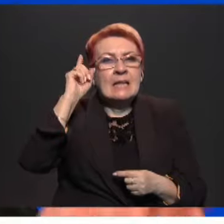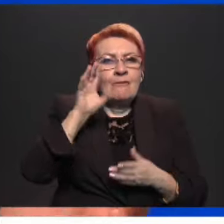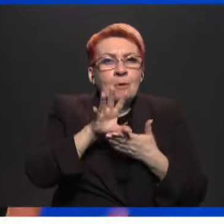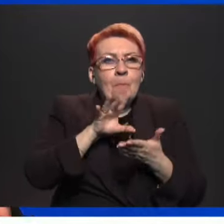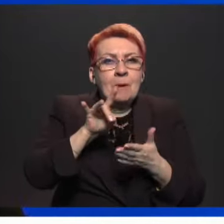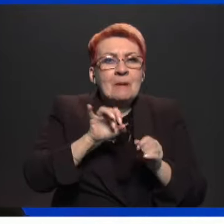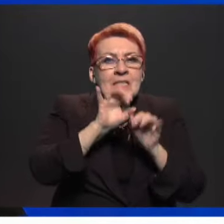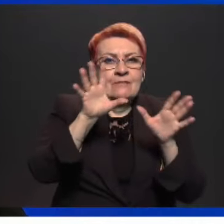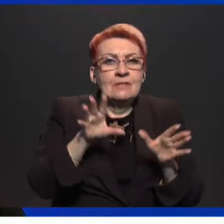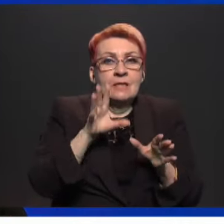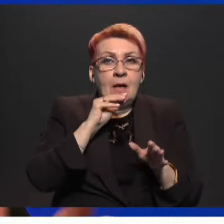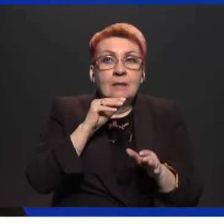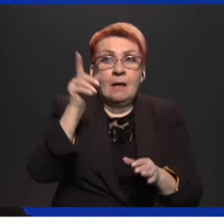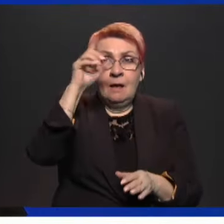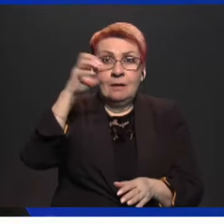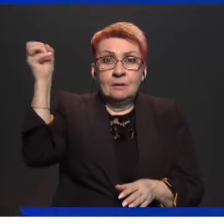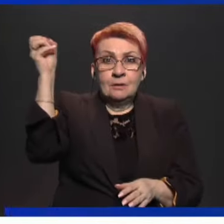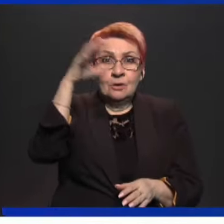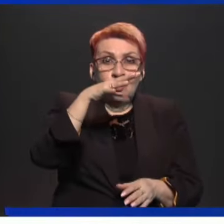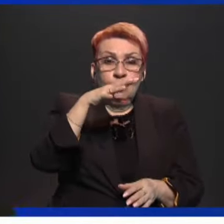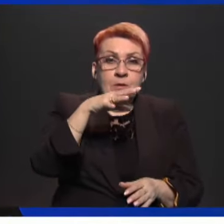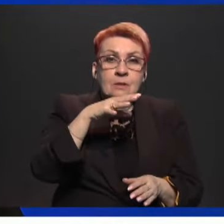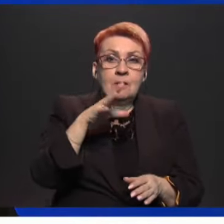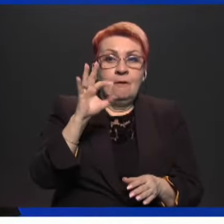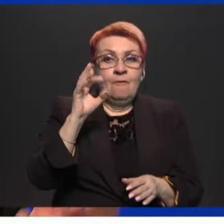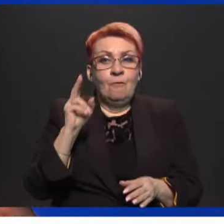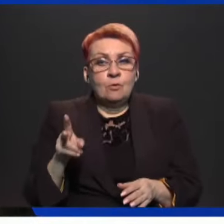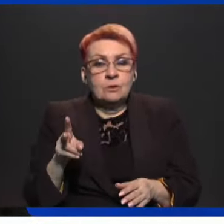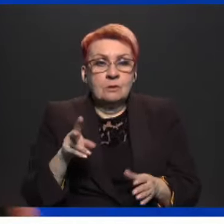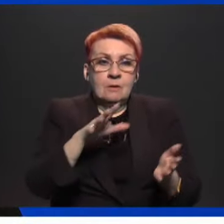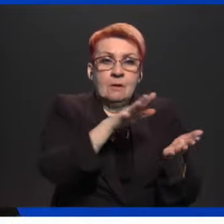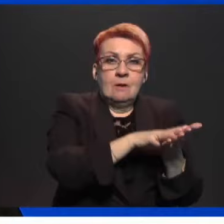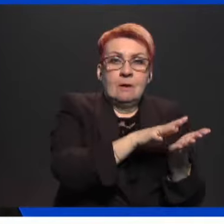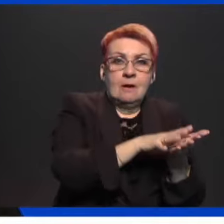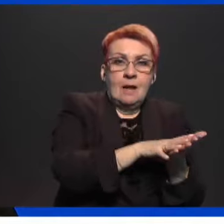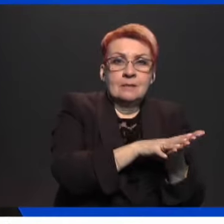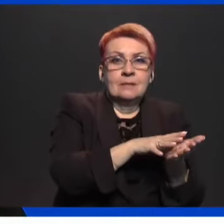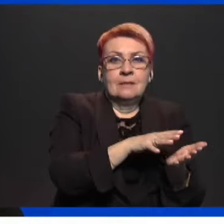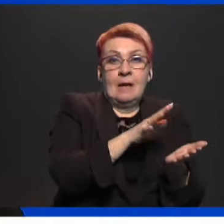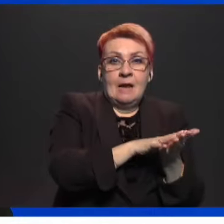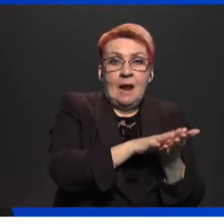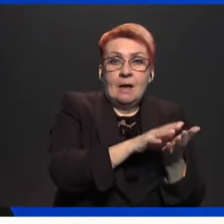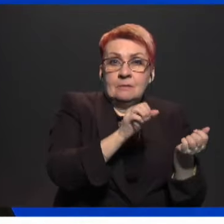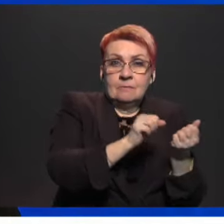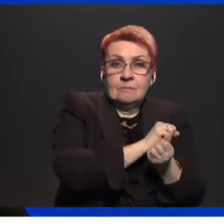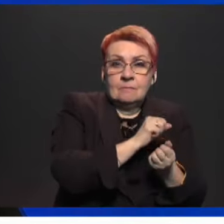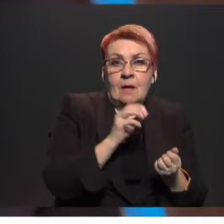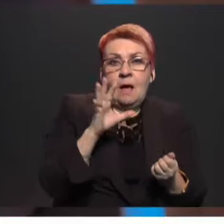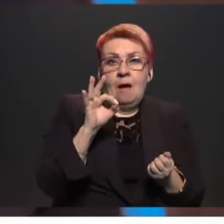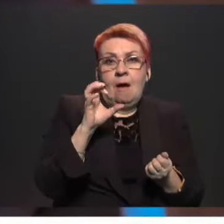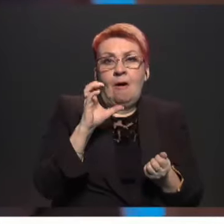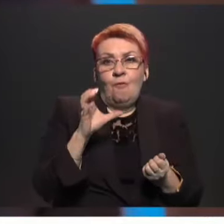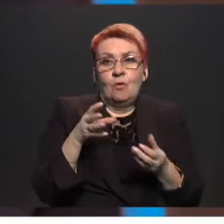когда одно и то же солнце светит на грязь или на воск, грязь грубеет, черствеет, а воск мягче становится